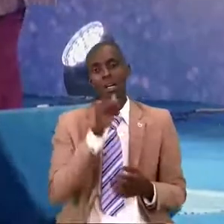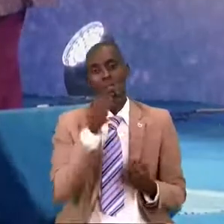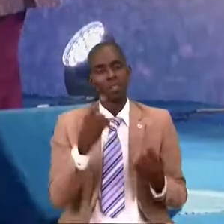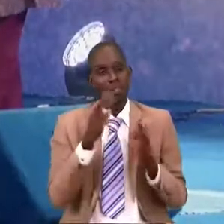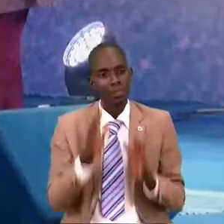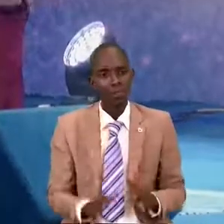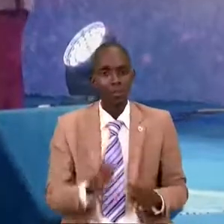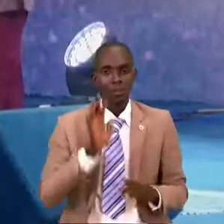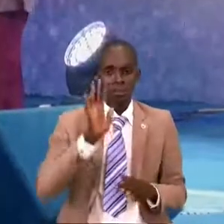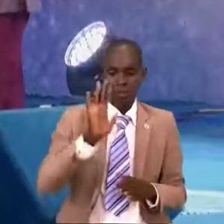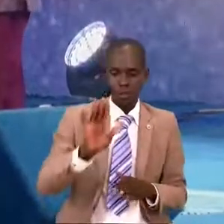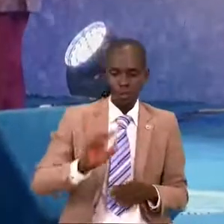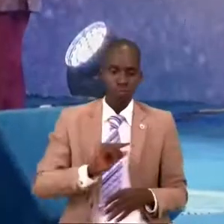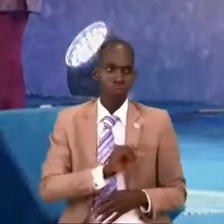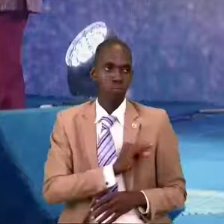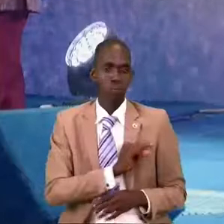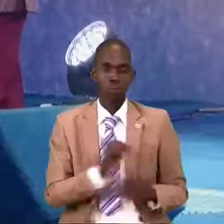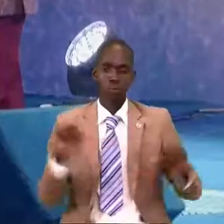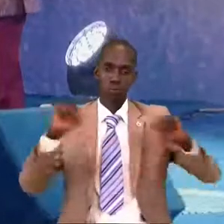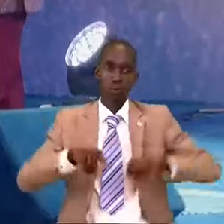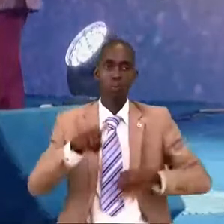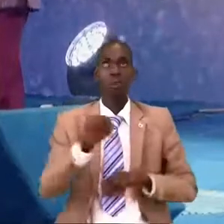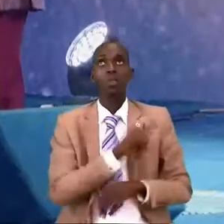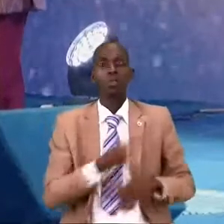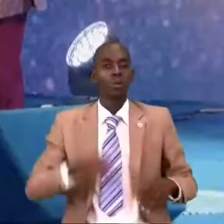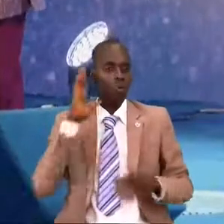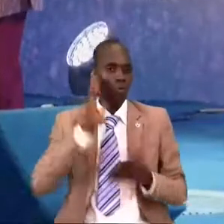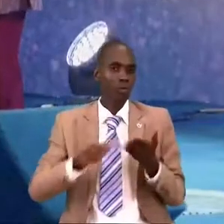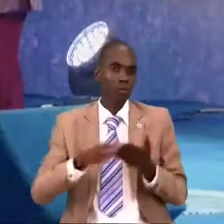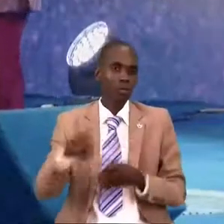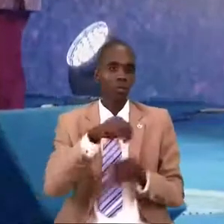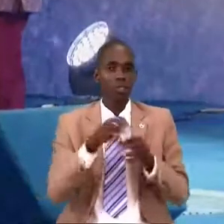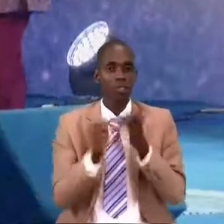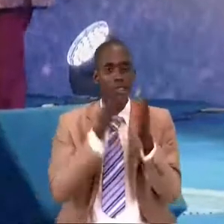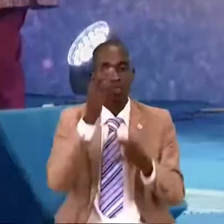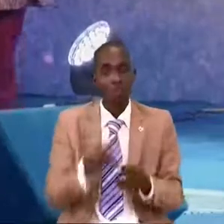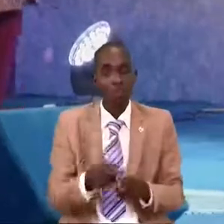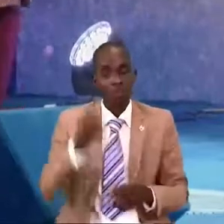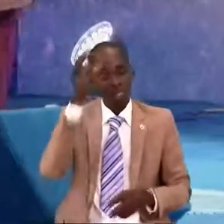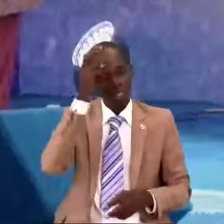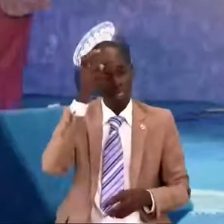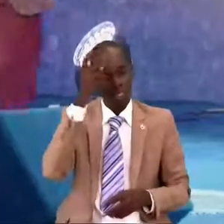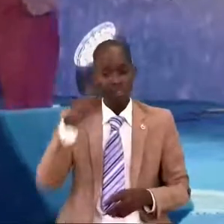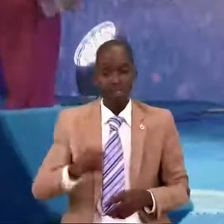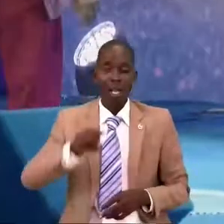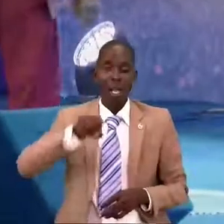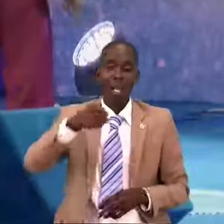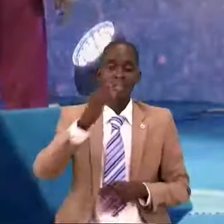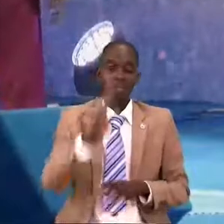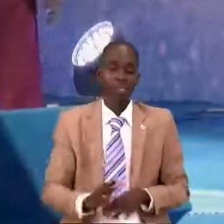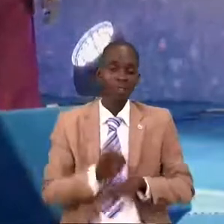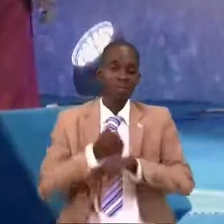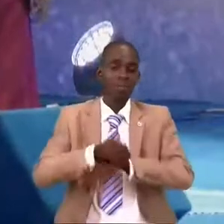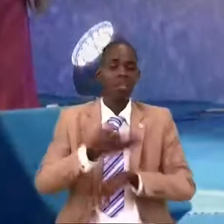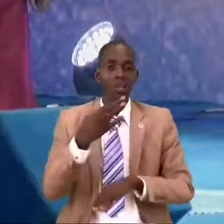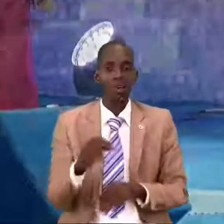Satan, l'accusateur des frères, il dit « Ah, tu es croisa. Et toi, si tu es là, et le prédicateur dit « Dieu va